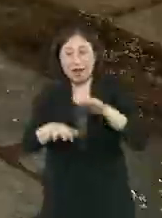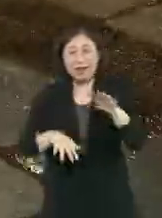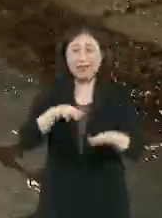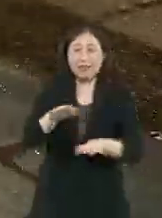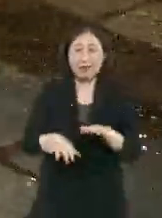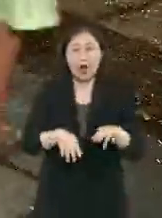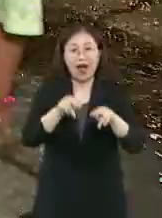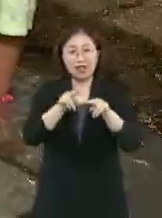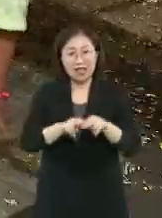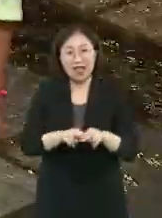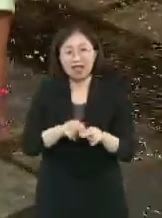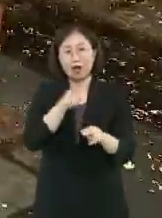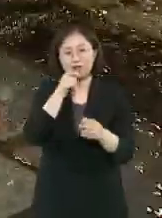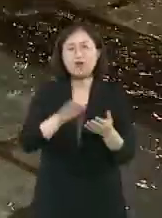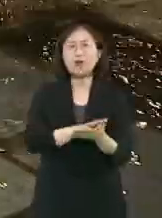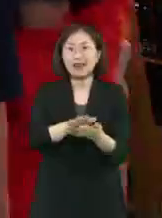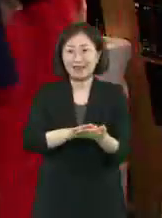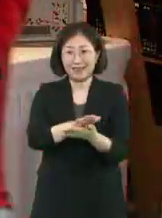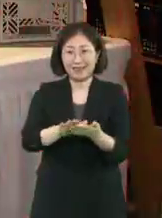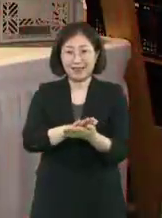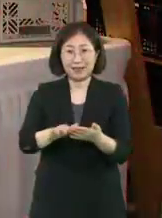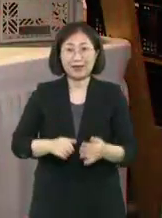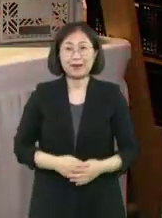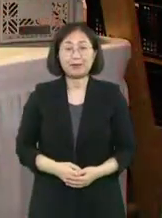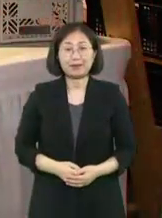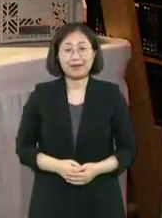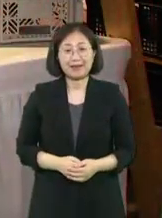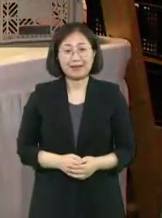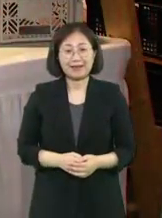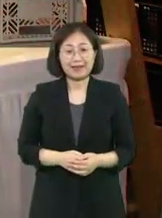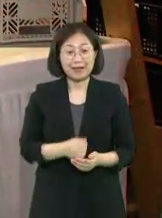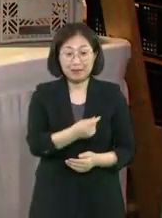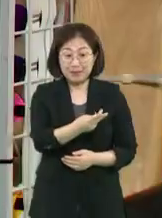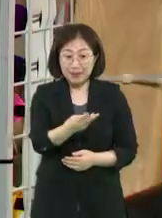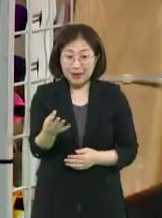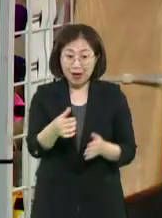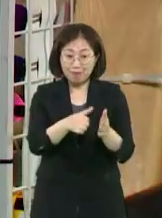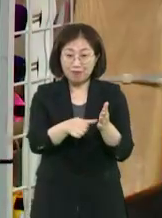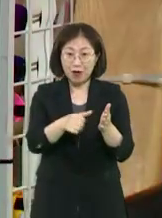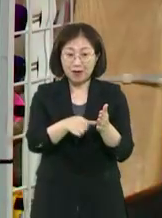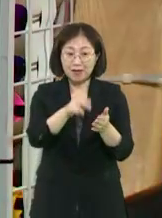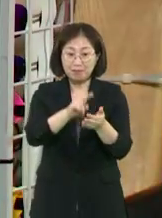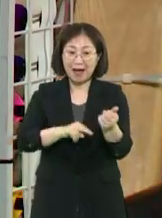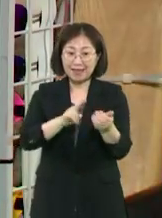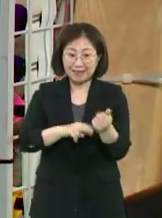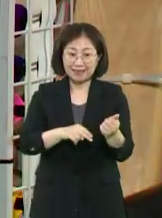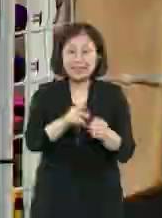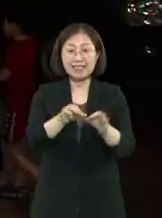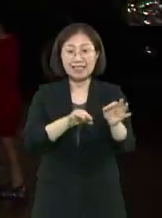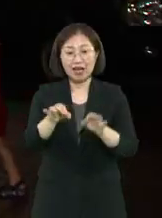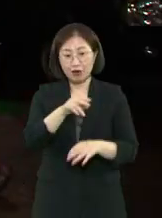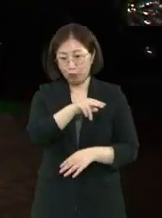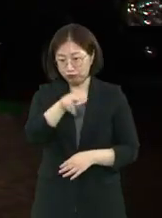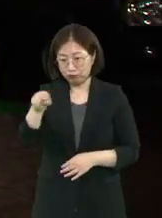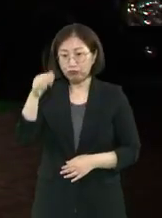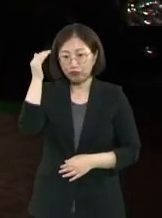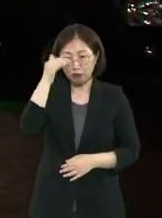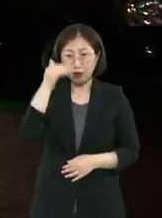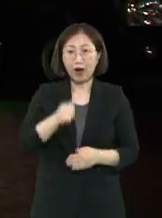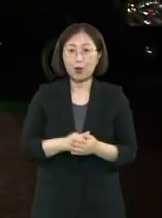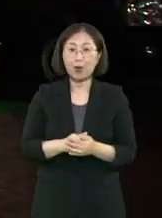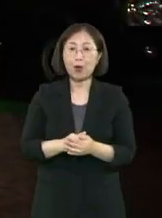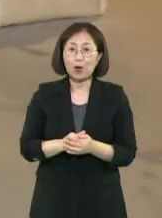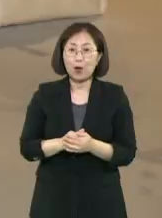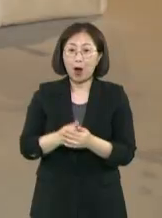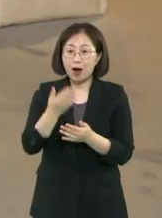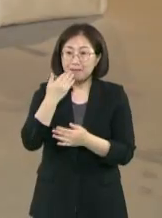아예 앉아서 물놀이도 즐깁니다. 아기자기한 물건을 파는 야시장에서 구경도 하고 푸드트럭 코너에서